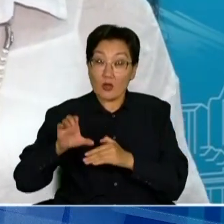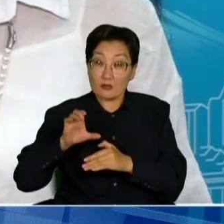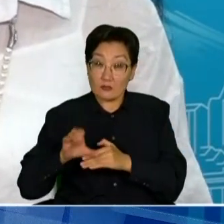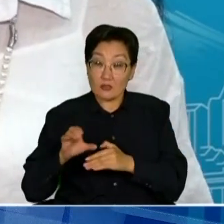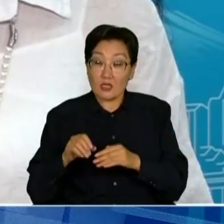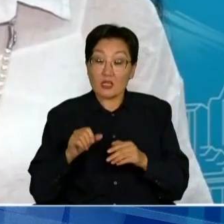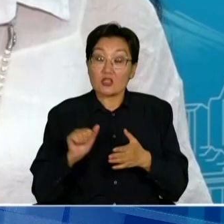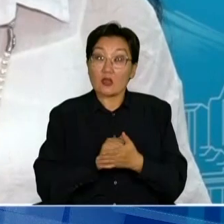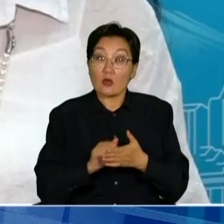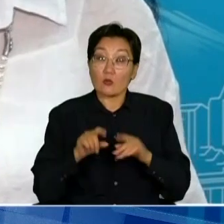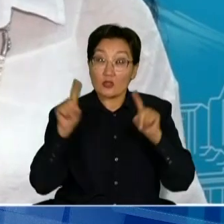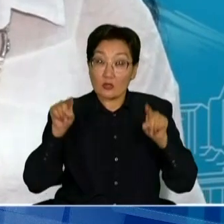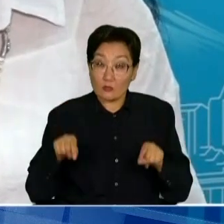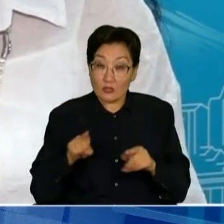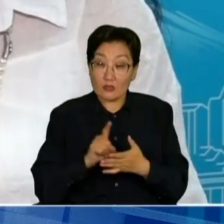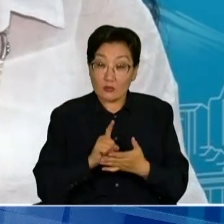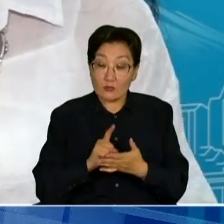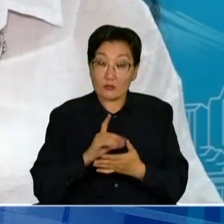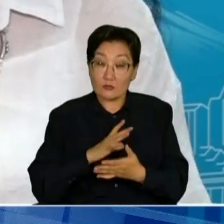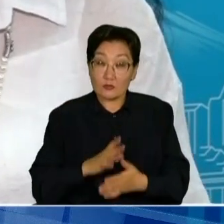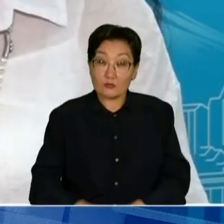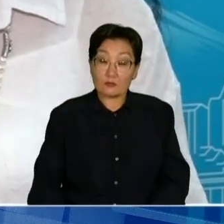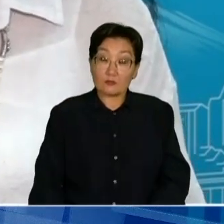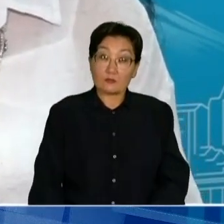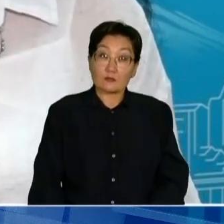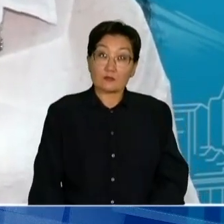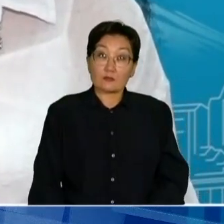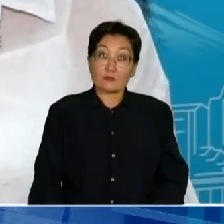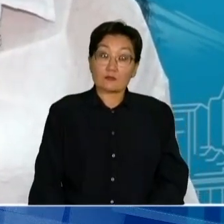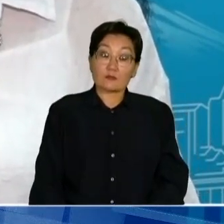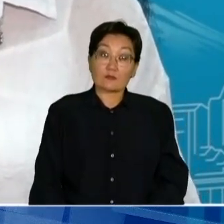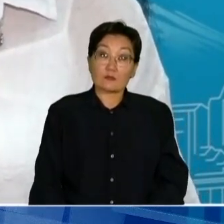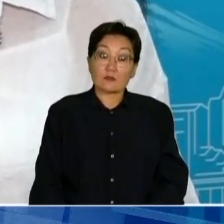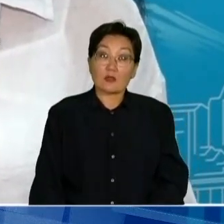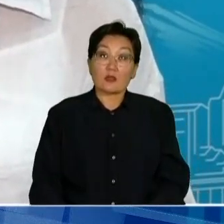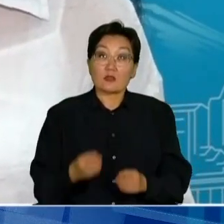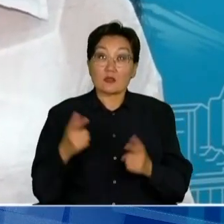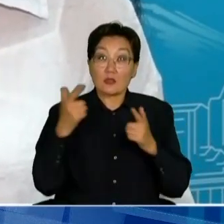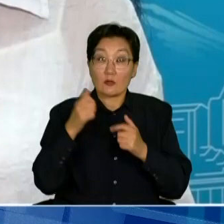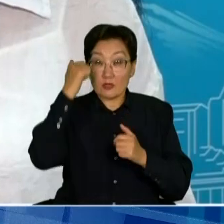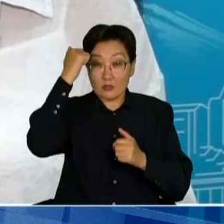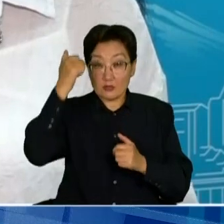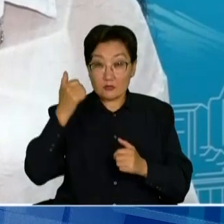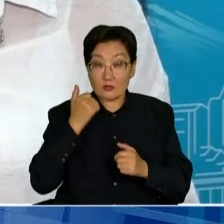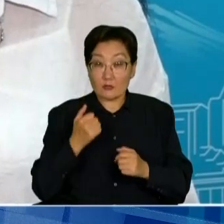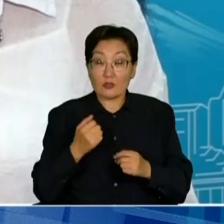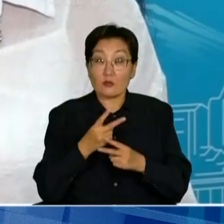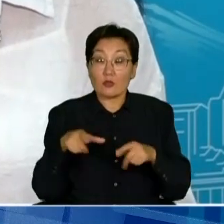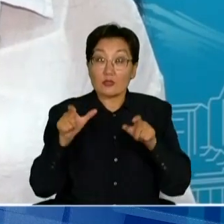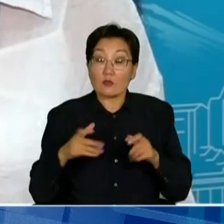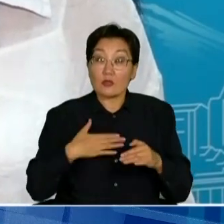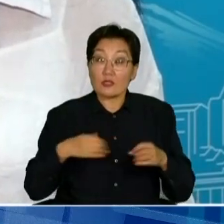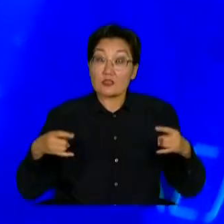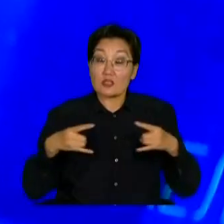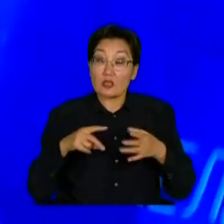тауардың сертификатының болуы міндеттелінеді. Жақсы, ақпарыңызға рахмет. Құрметті көрермен, бізбен